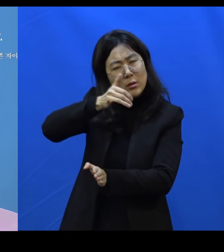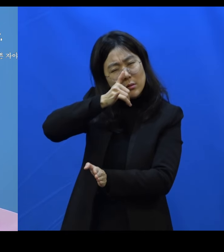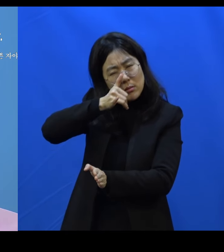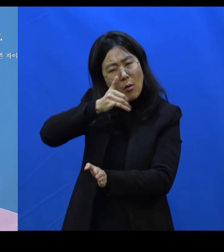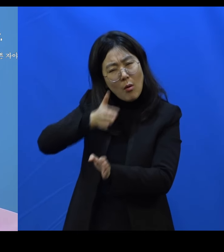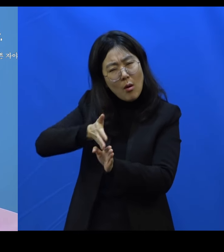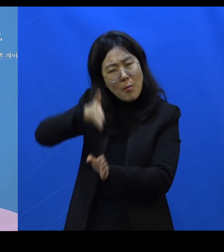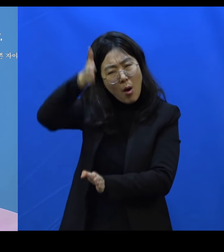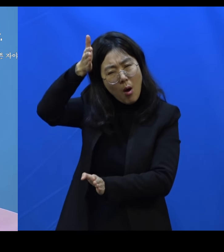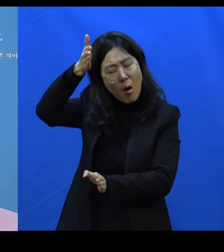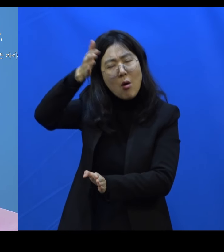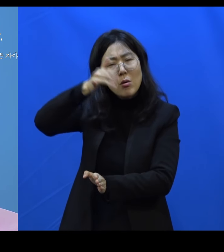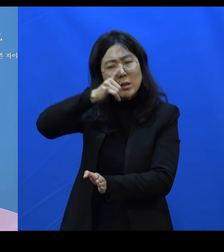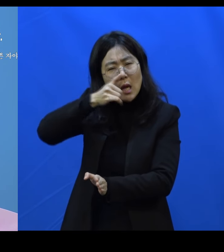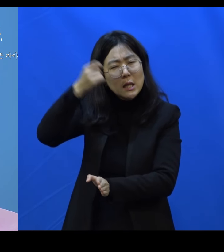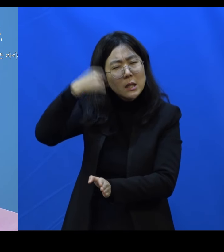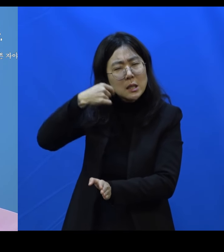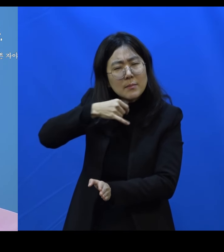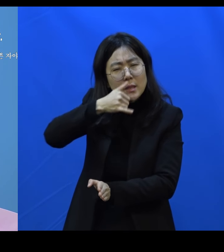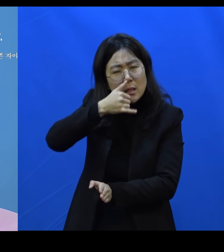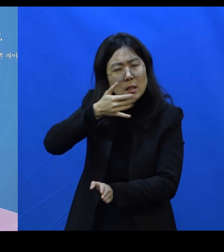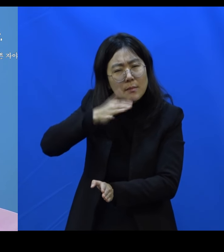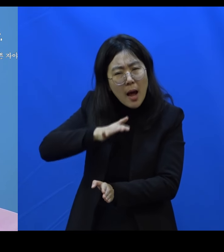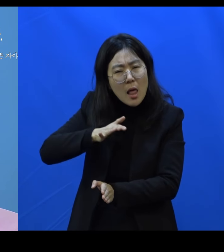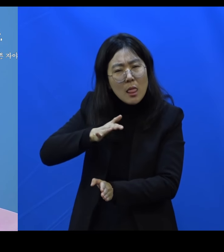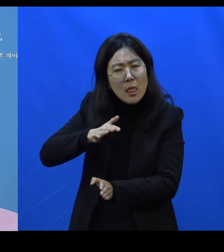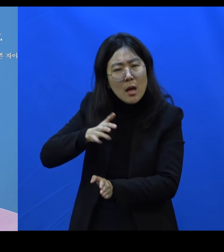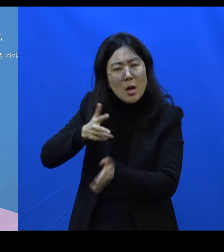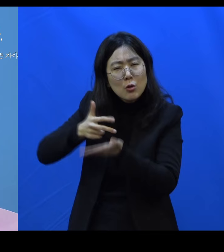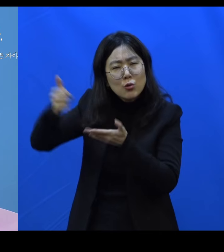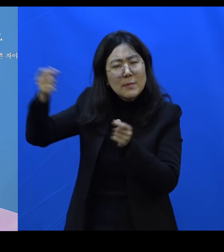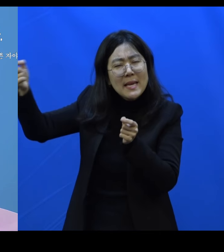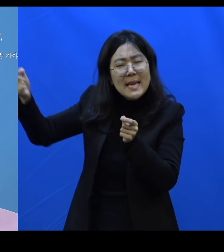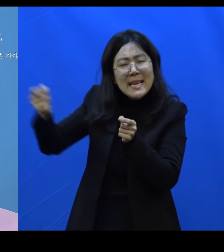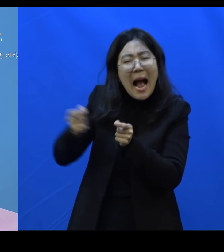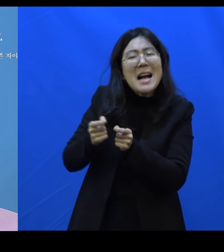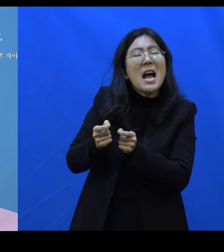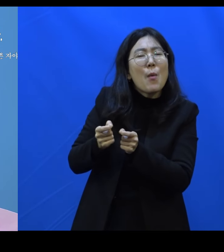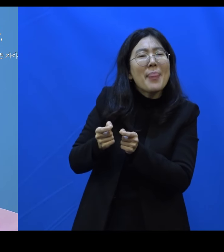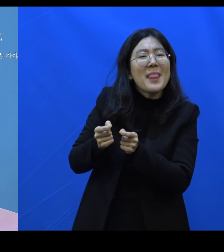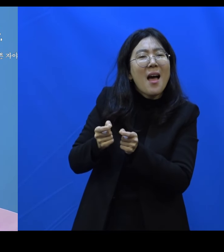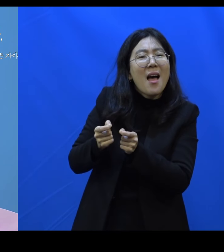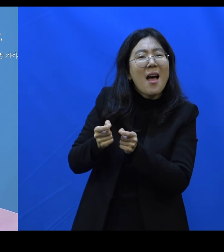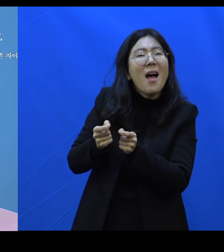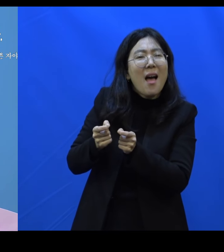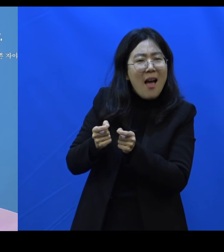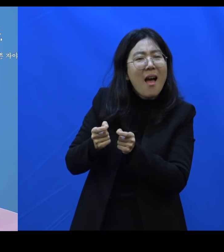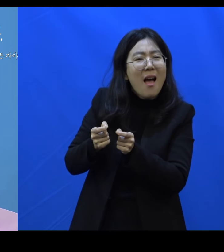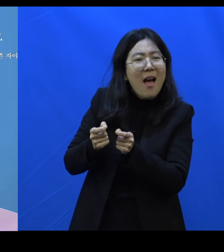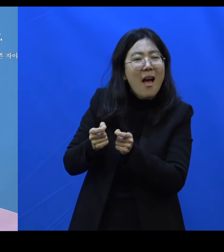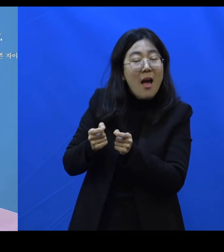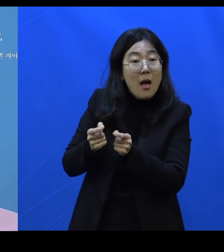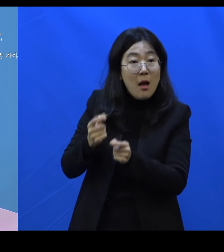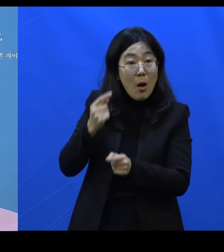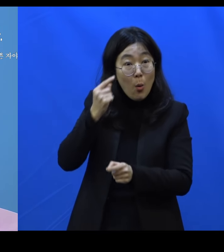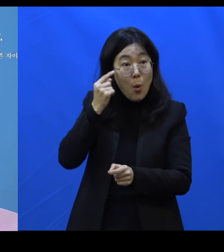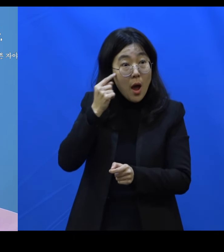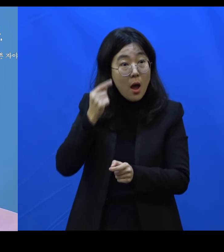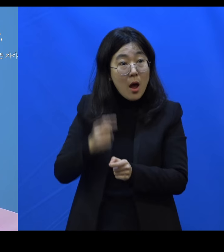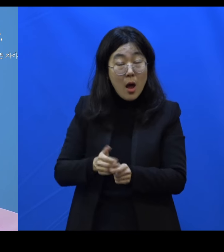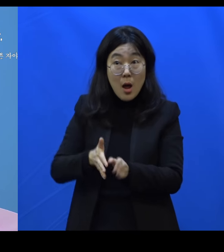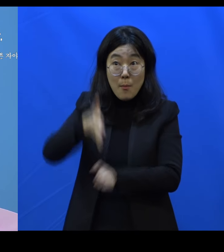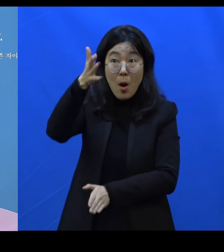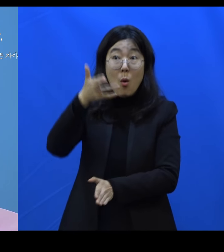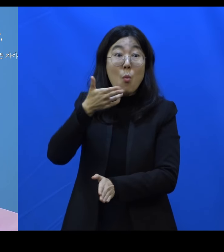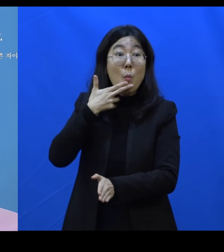그러나 그것은 단절이 아닙니다. 거리가 벽 하나 사이로 좁혀진 거죠. 그런데 의도적이라는 거죠. 왜 벽이